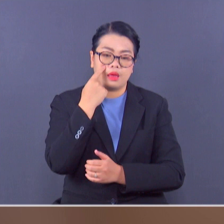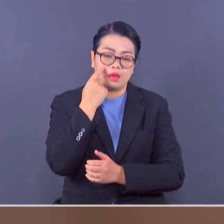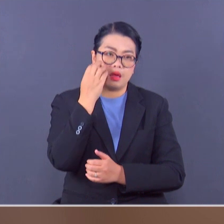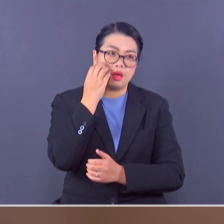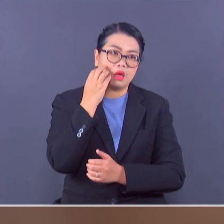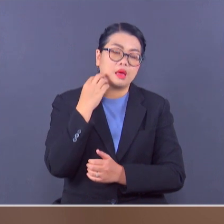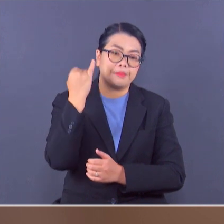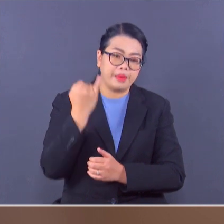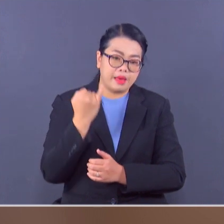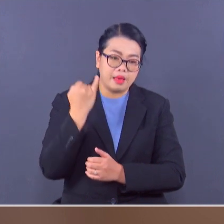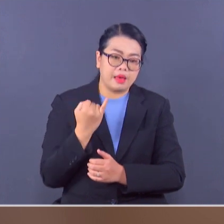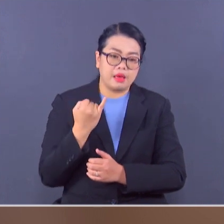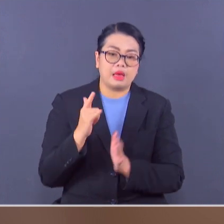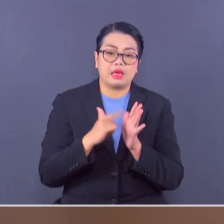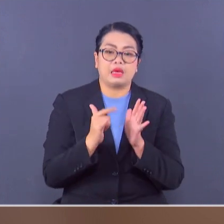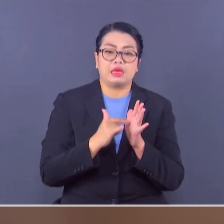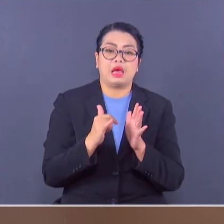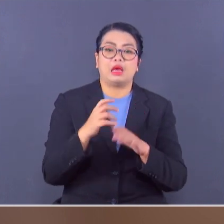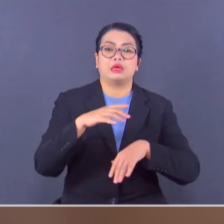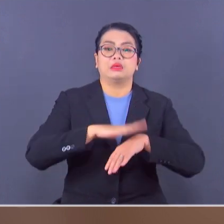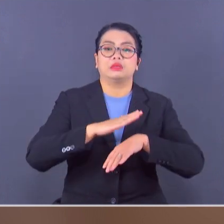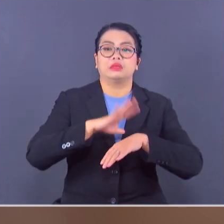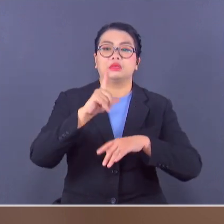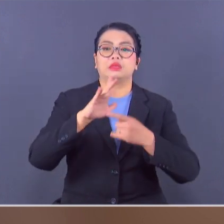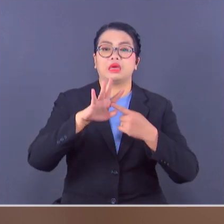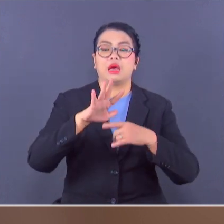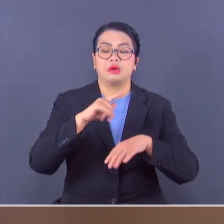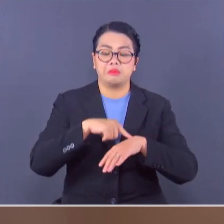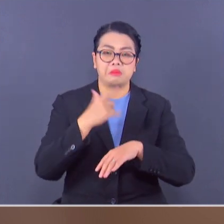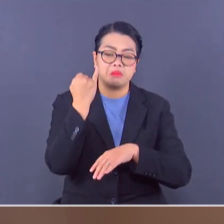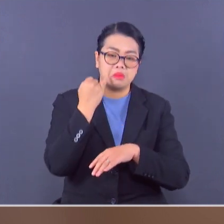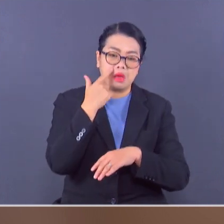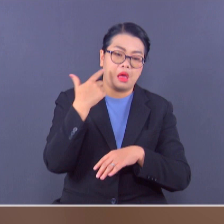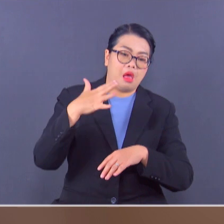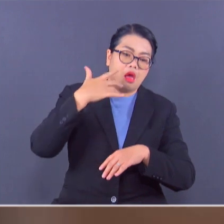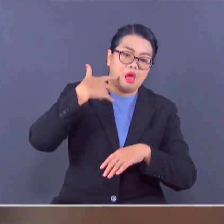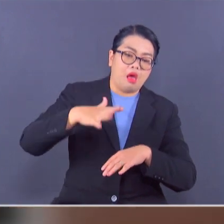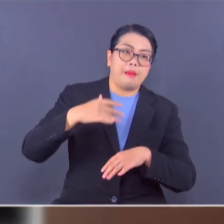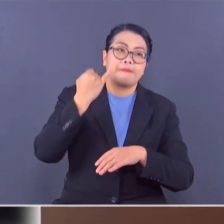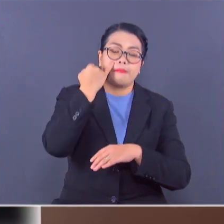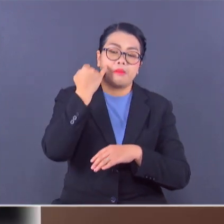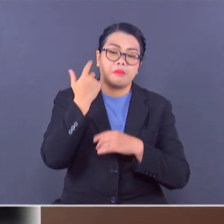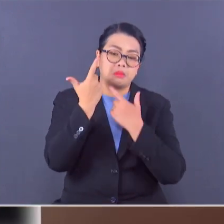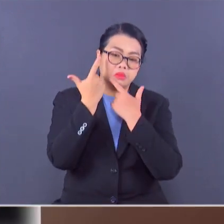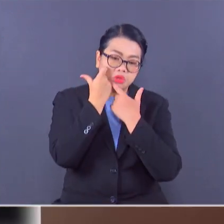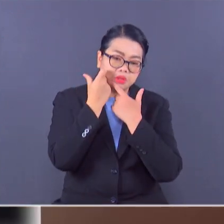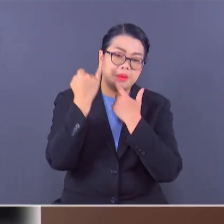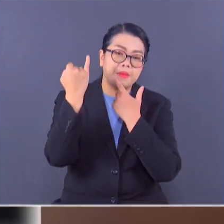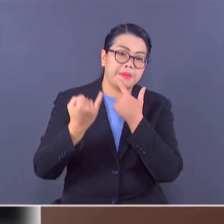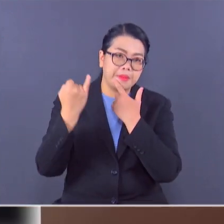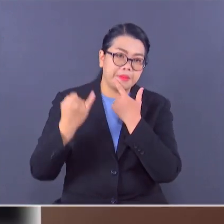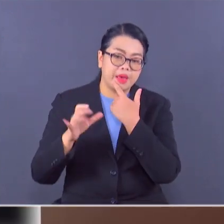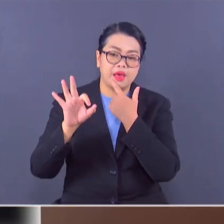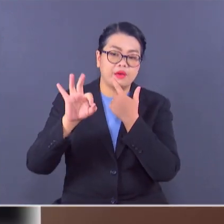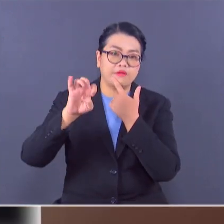่มันไม่ใช่อาการแ้ยาชาอยางคุหมอกระเป๋าเขาว่าอยางนี้มัคือแ้ฟินเลอร์หลังจทชด